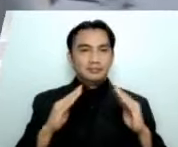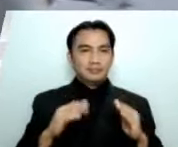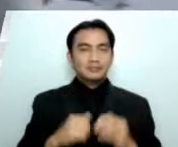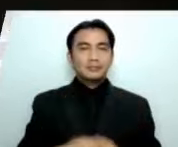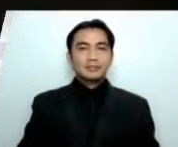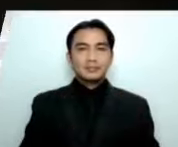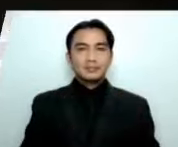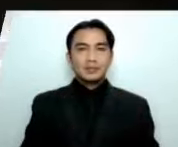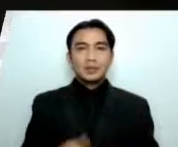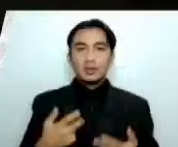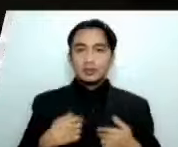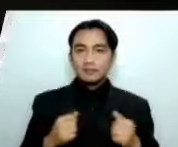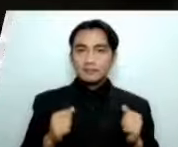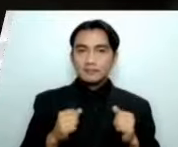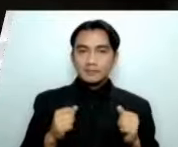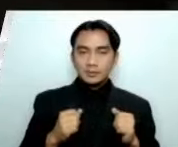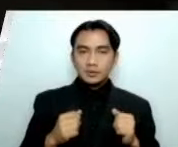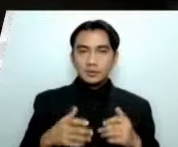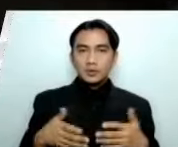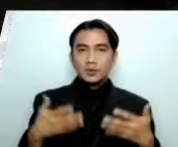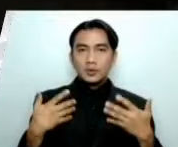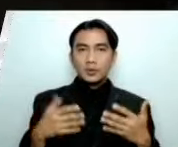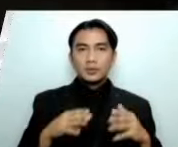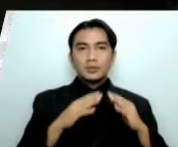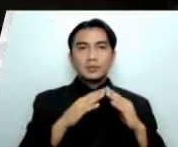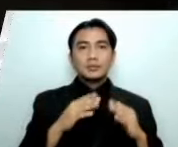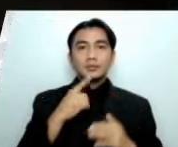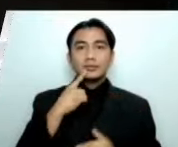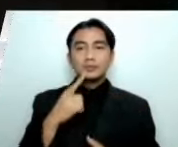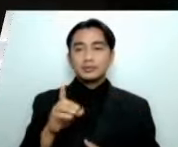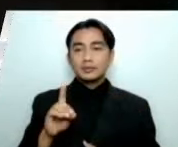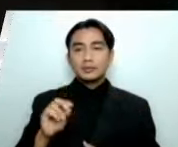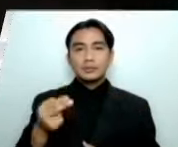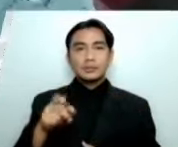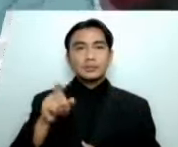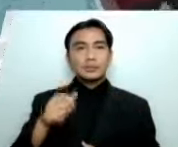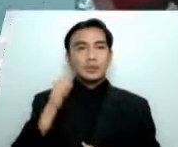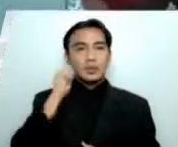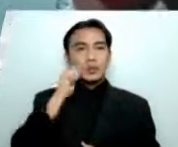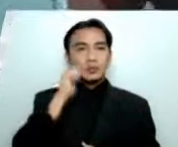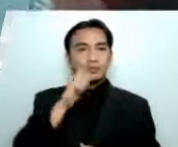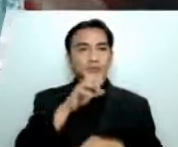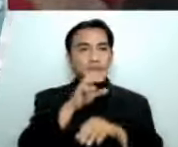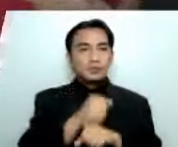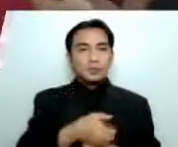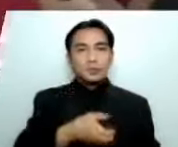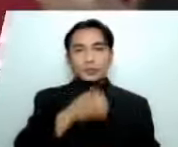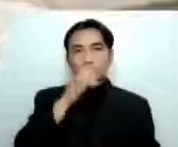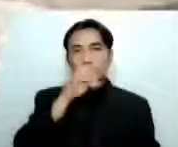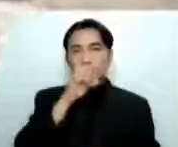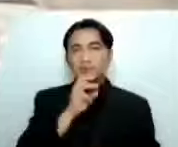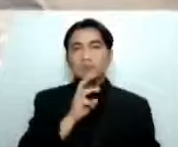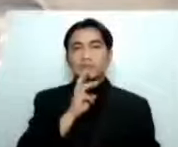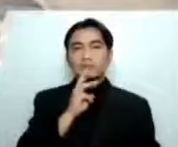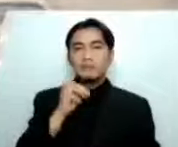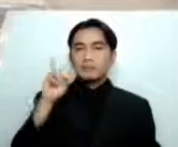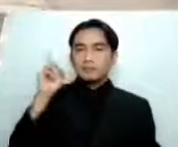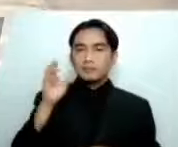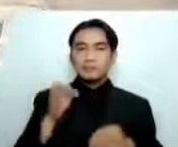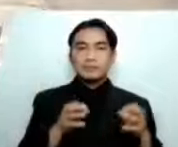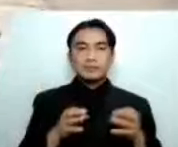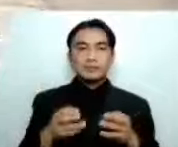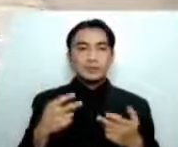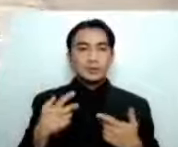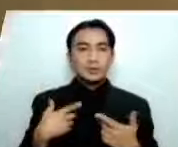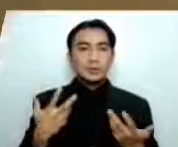bahay paalala ng Department Of Health panatilihing hydrated ang katawan agag mainit Hwag kayong lalabas ng walang hat or